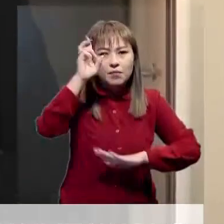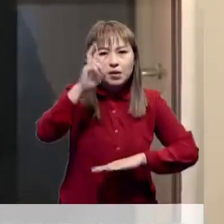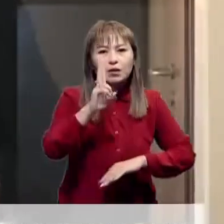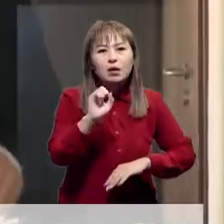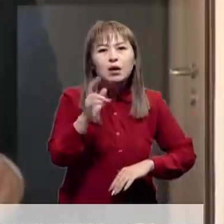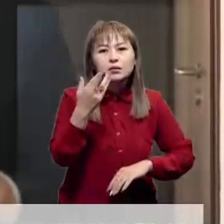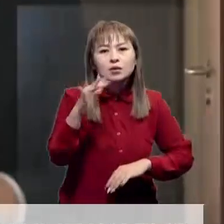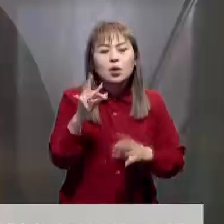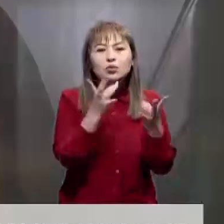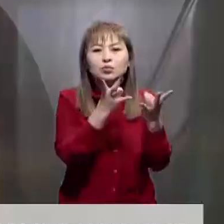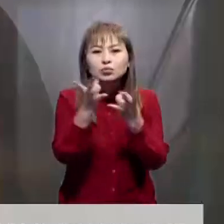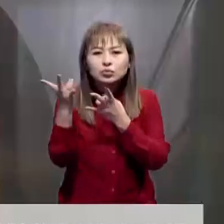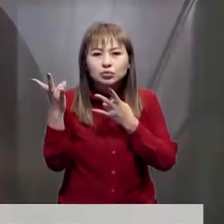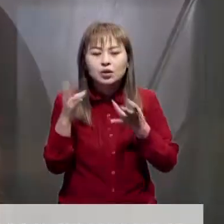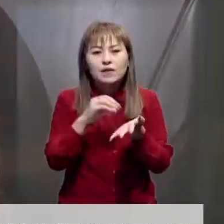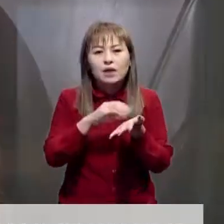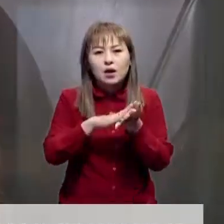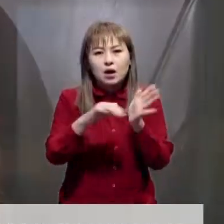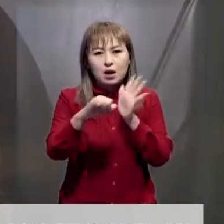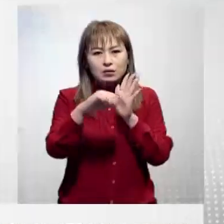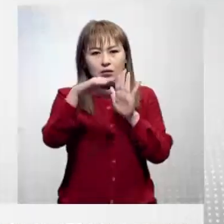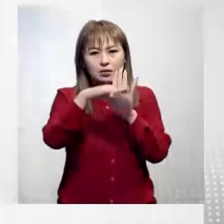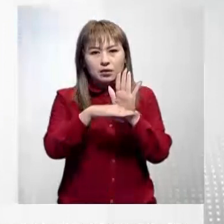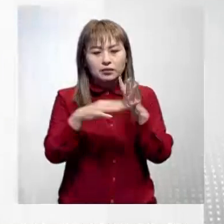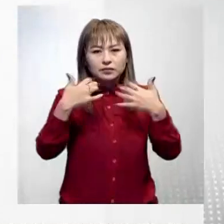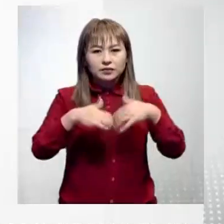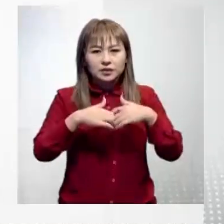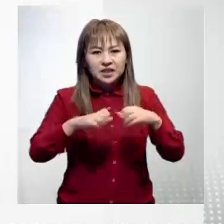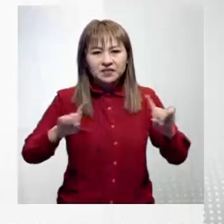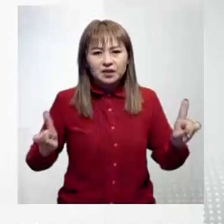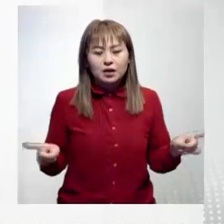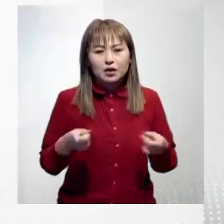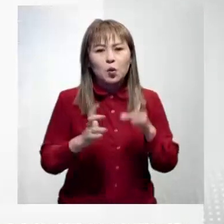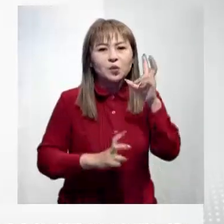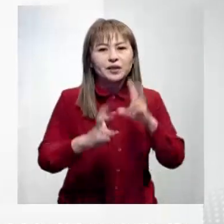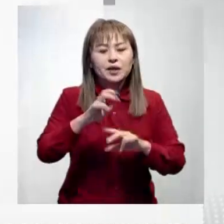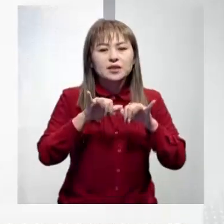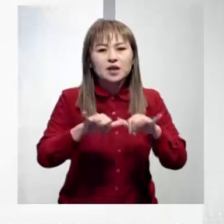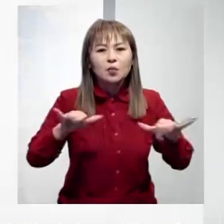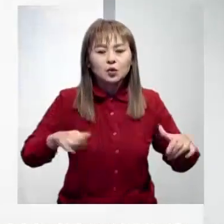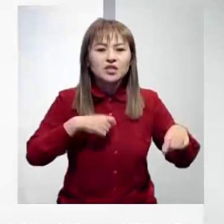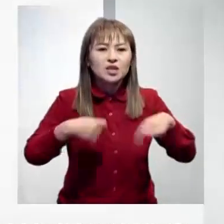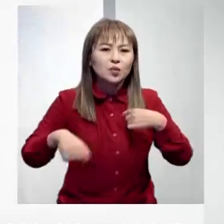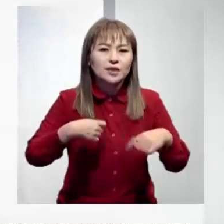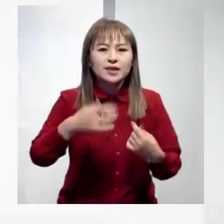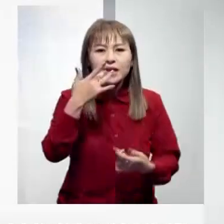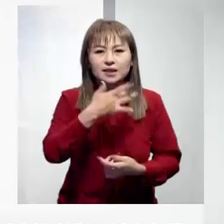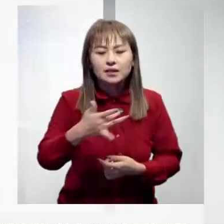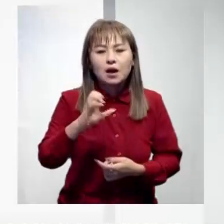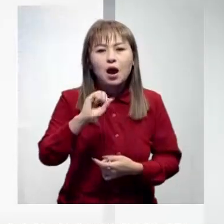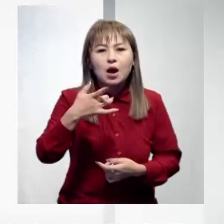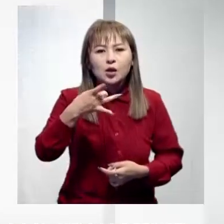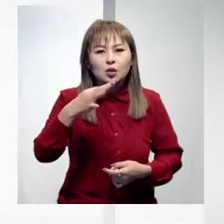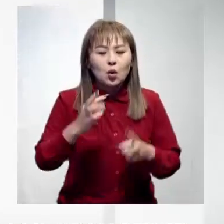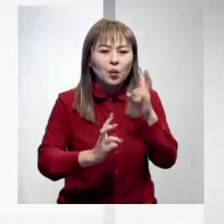кадрларға қажеттілігі ескеріліп, алты салаға басымдық беріледі. Инфрақұрылымды өнеркәсіпті дамыту және сауда саясаты,